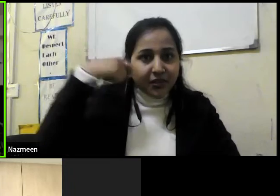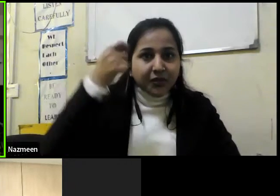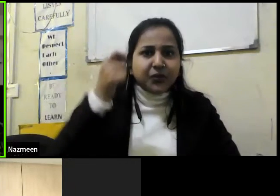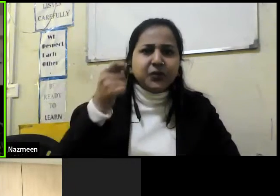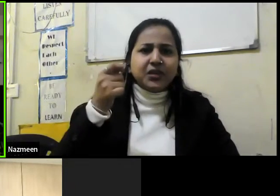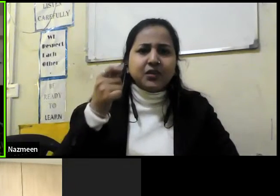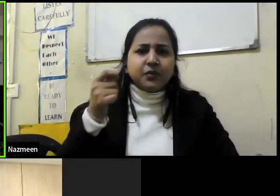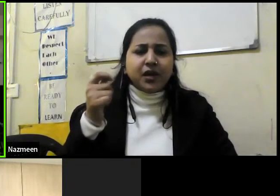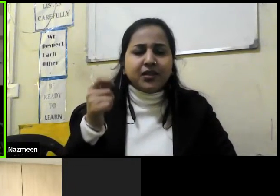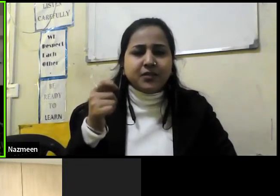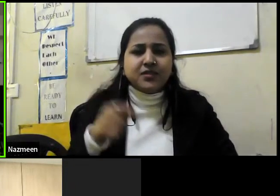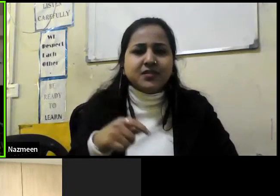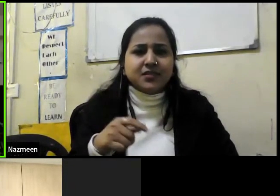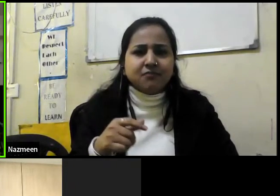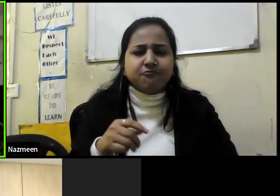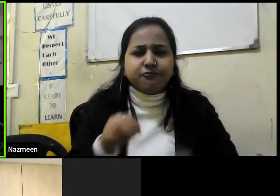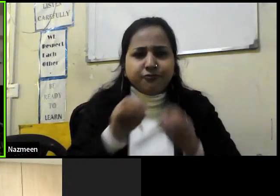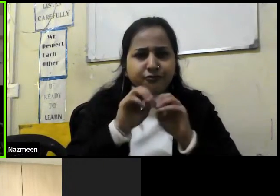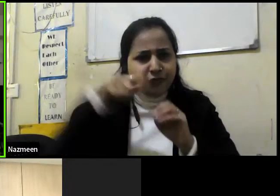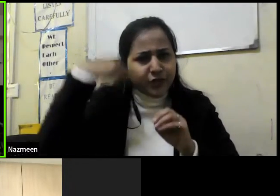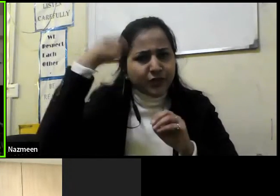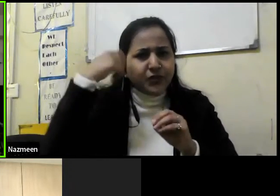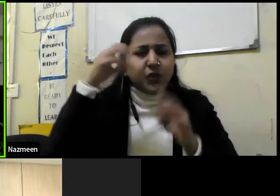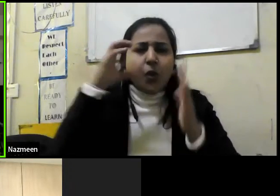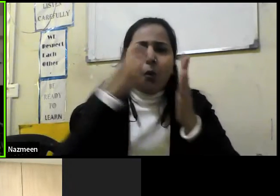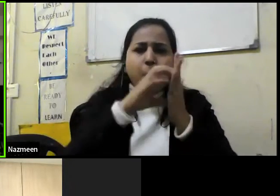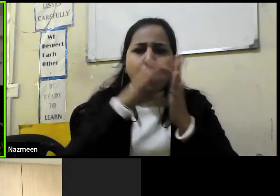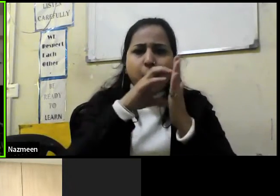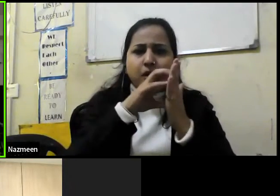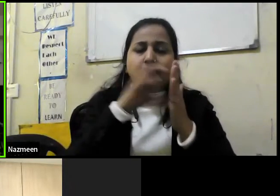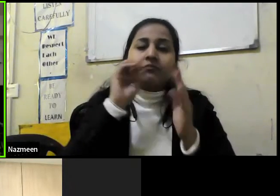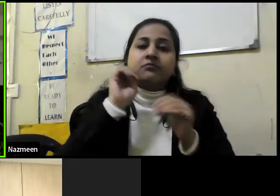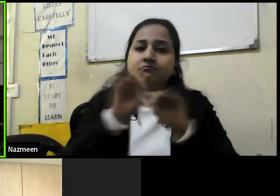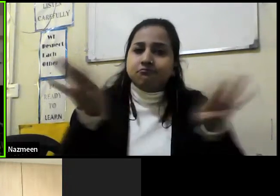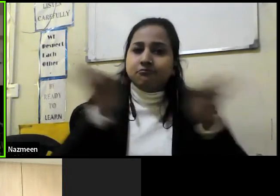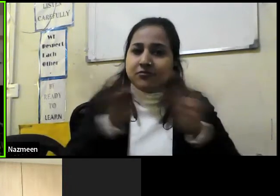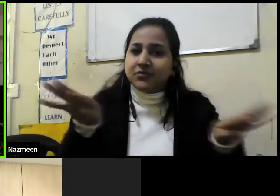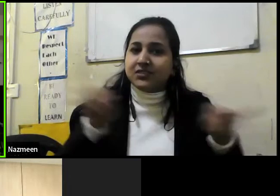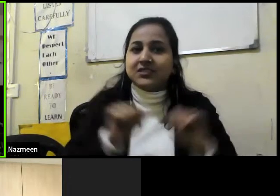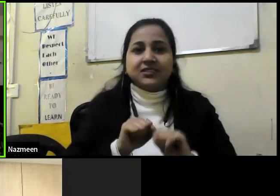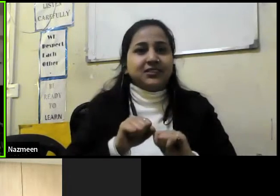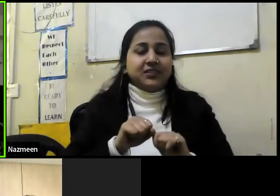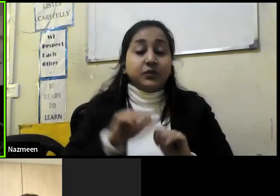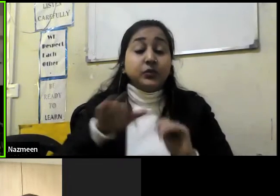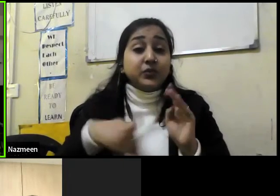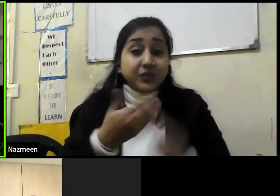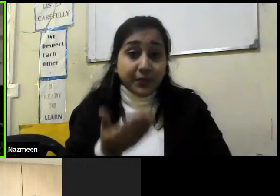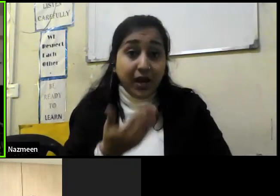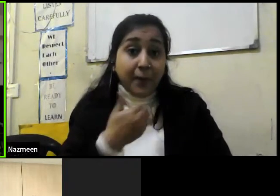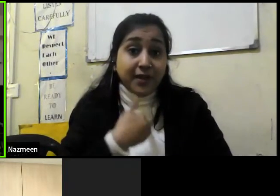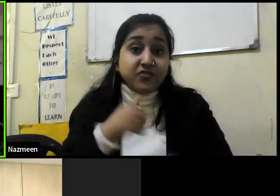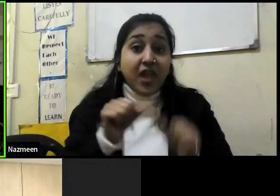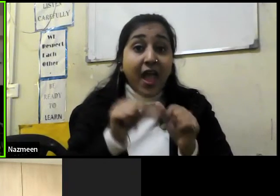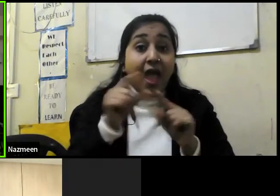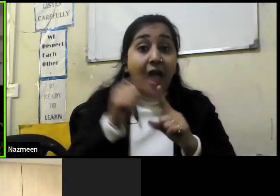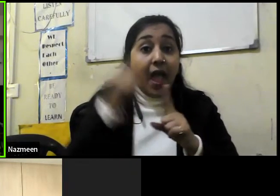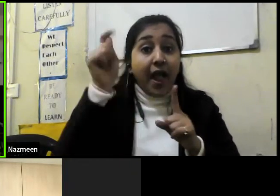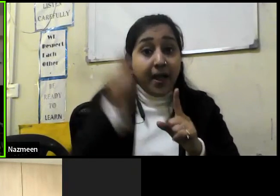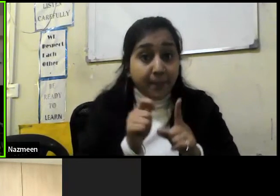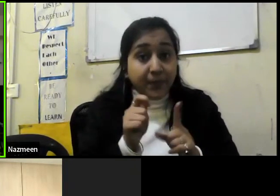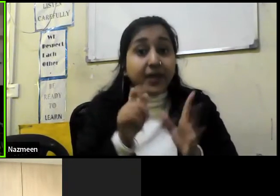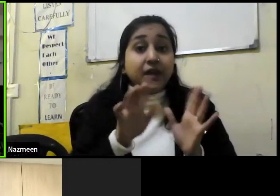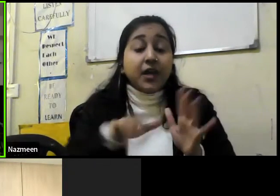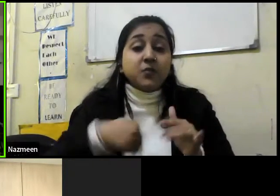छोटे छोटे वीडियोस बना के भेजिए, तो हम लोग भी अपने जैसे कैप सारथी ऐप है उसके अंदर उसको पब्लिसाइज कर सकें. और दूसरी